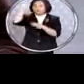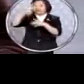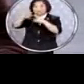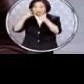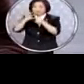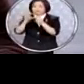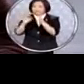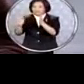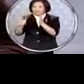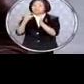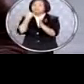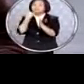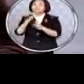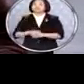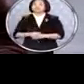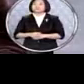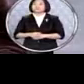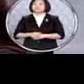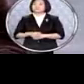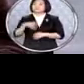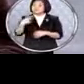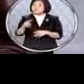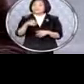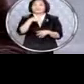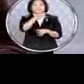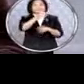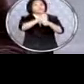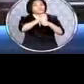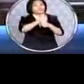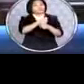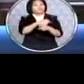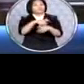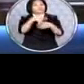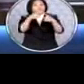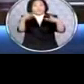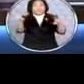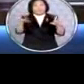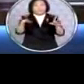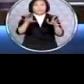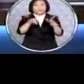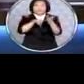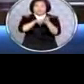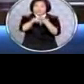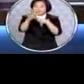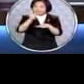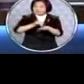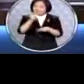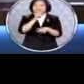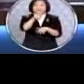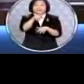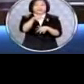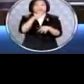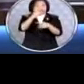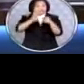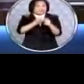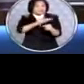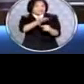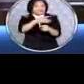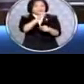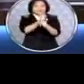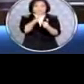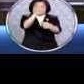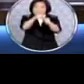年就可以了。另外我要请问这个马先生，很多的专家说啊，再给你四年你也做不到633， 这样的说